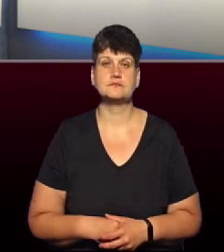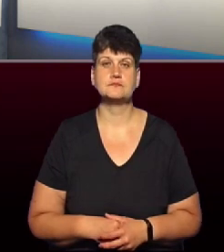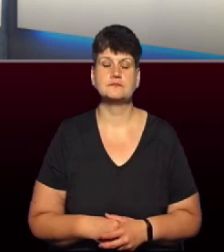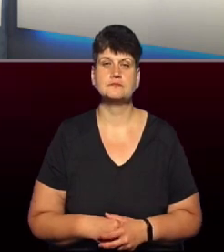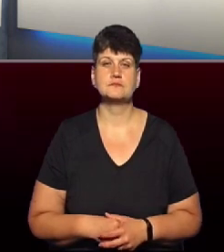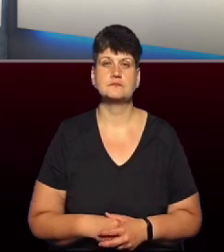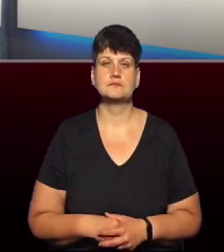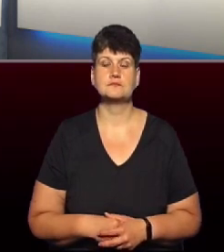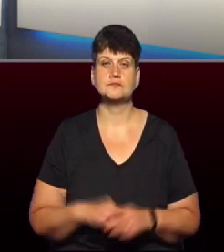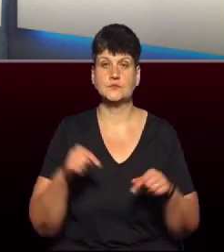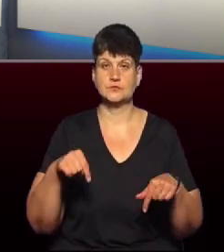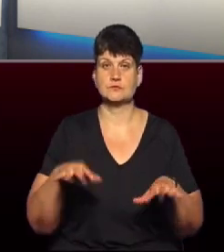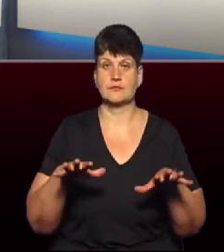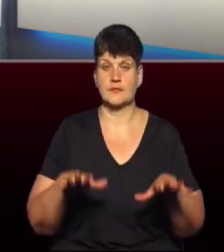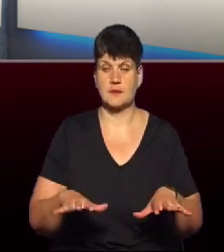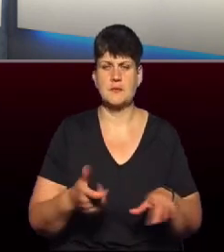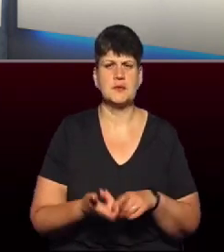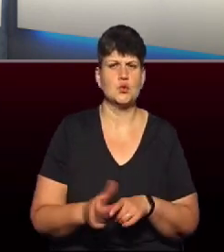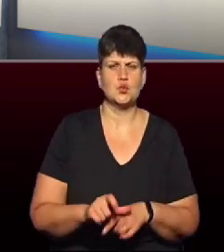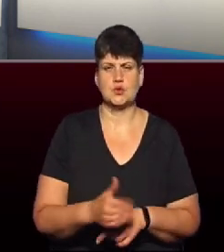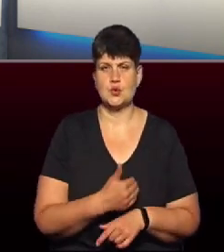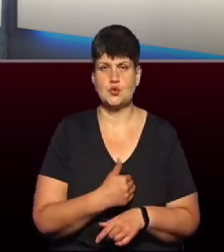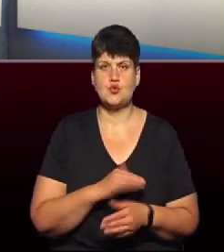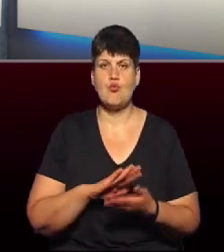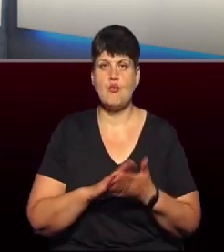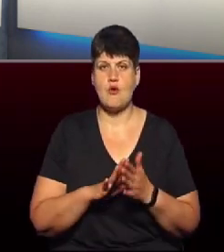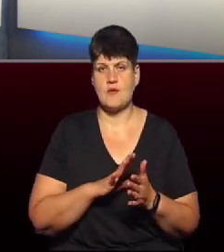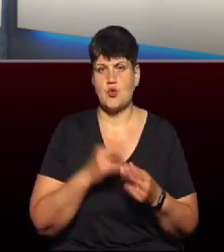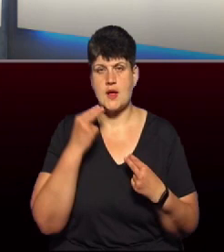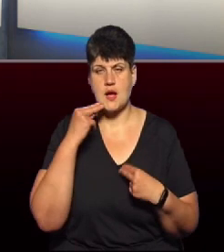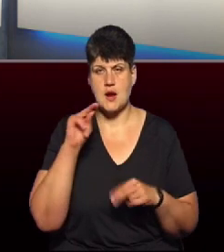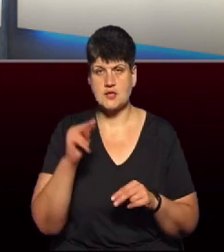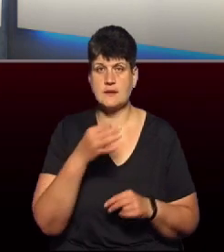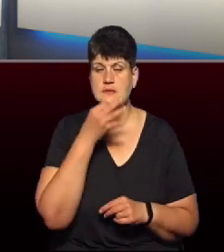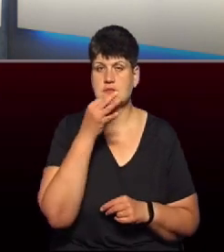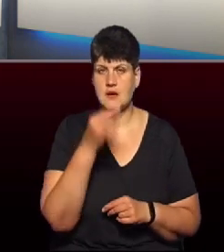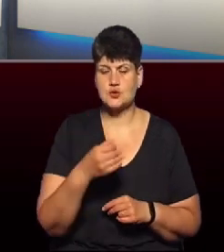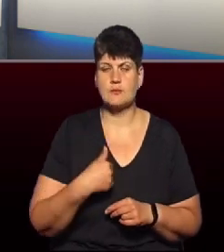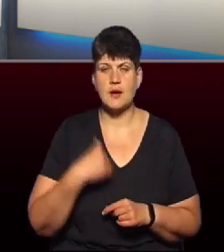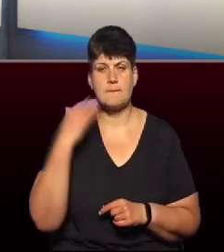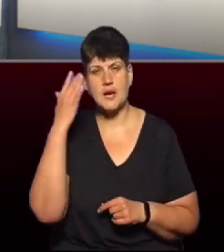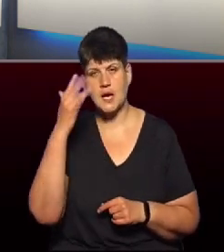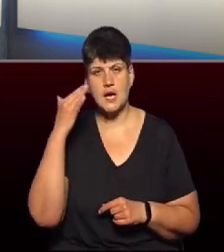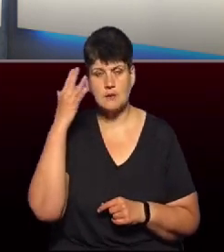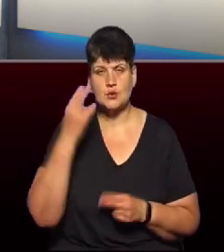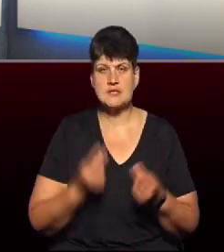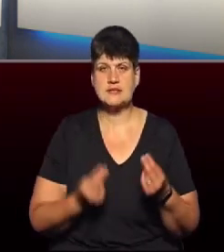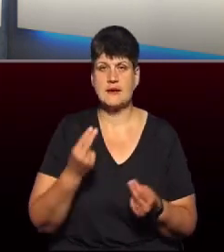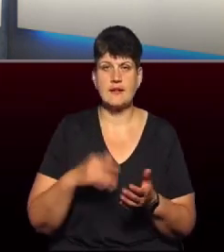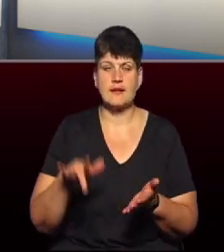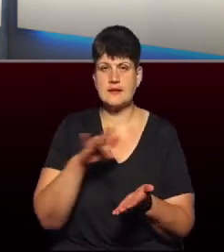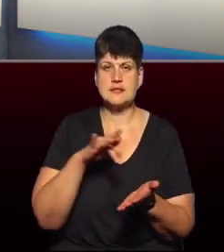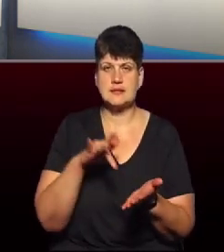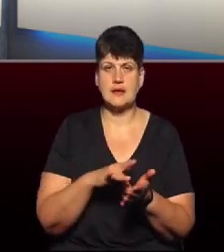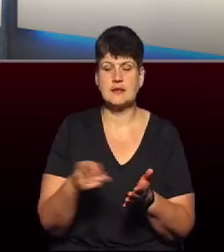Тут, на місці, ми би дуже хотіли, щоб умови були кращі. Я вам скажу, що ми мріємо зіграти на центральному тернопільському